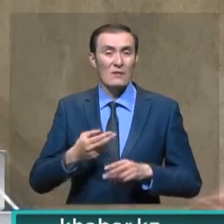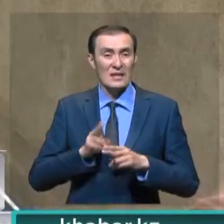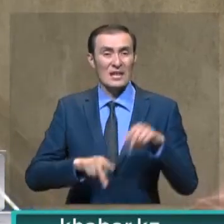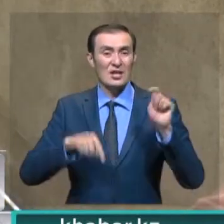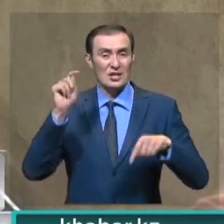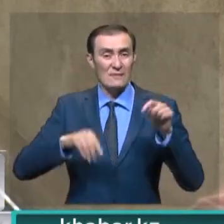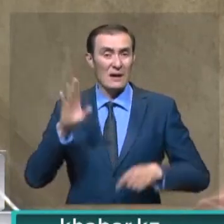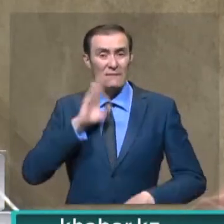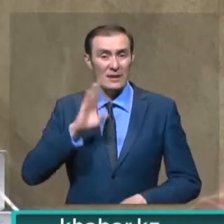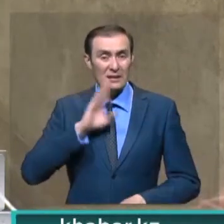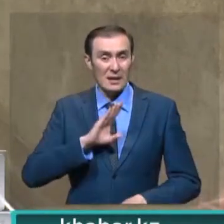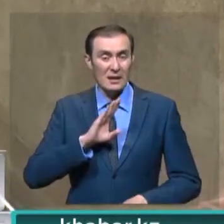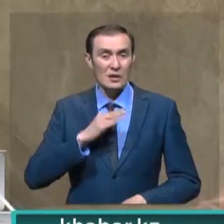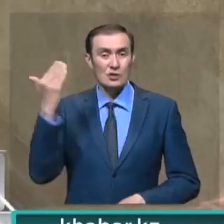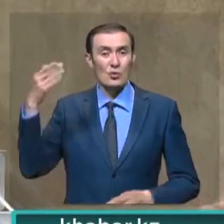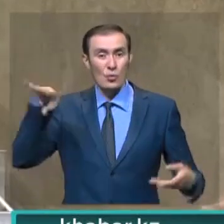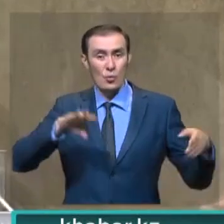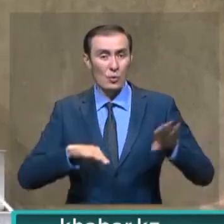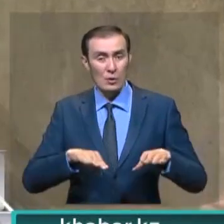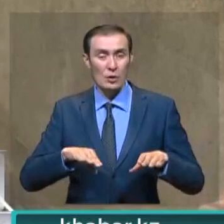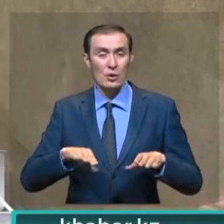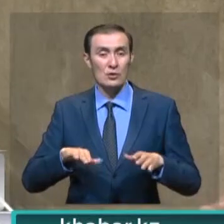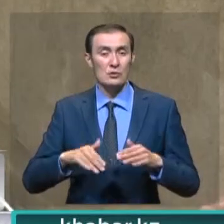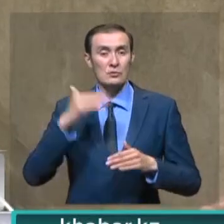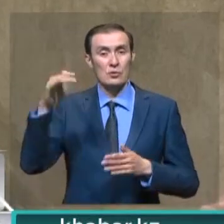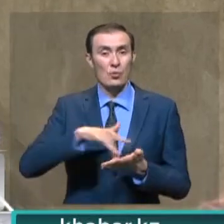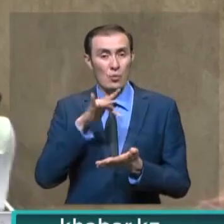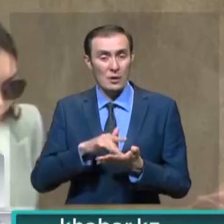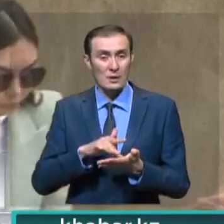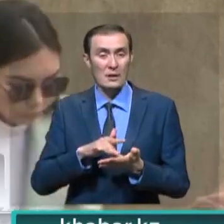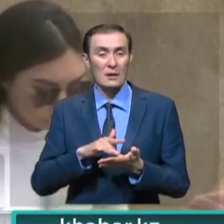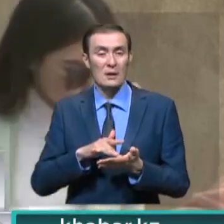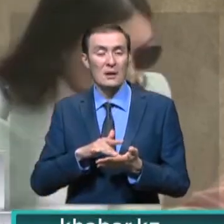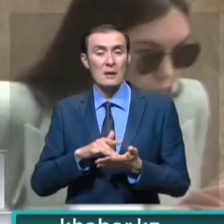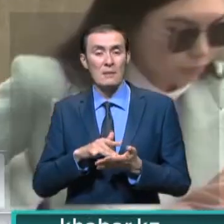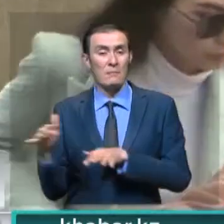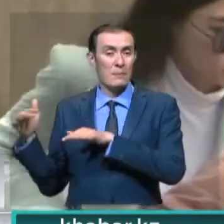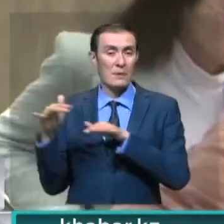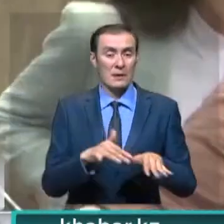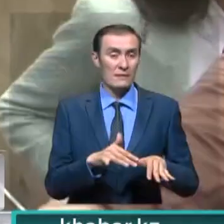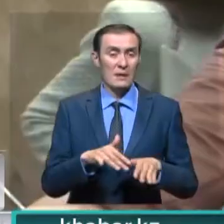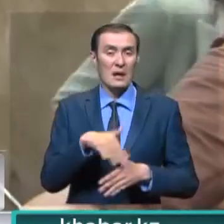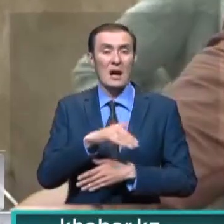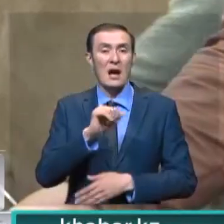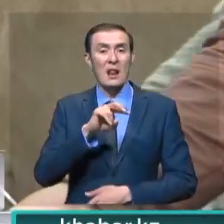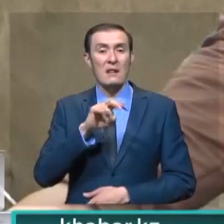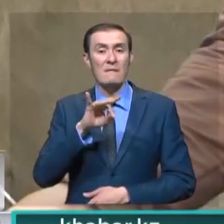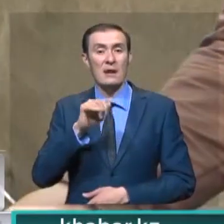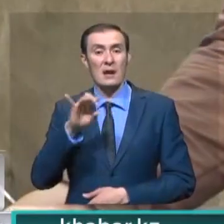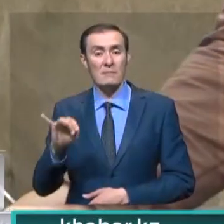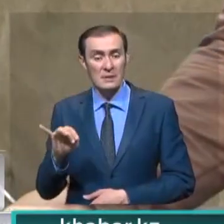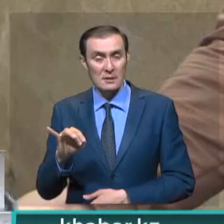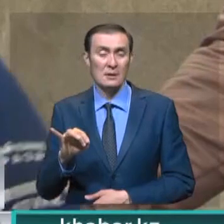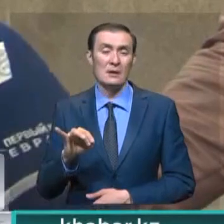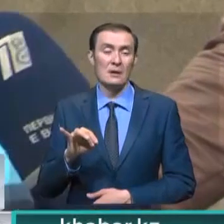вода с горной части города и с речек вылилась на проспект Аль-Фараби, это с